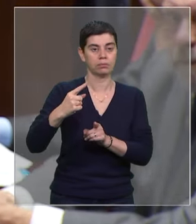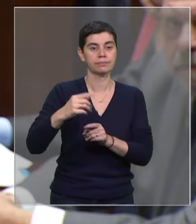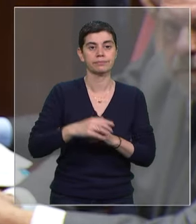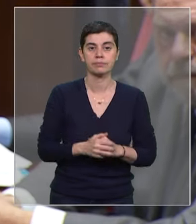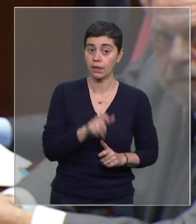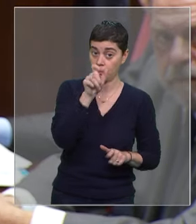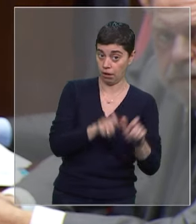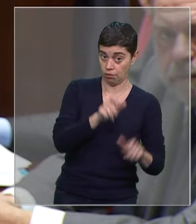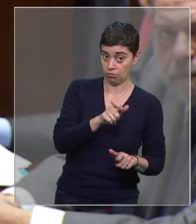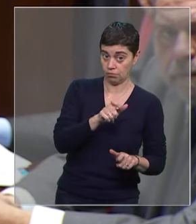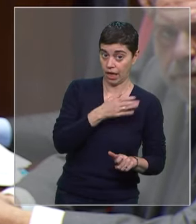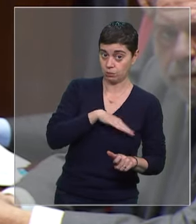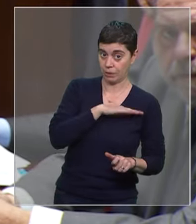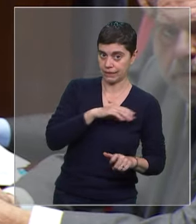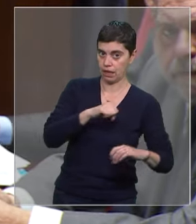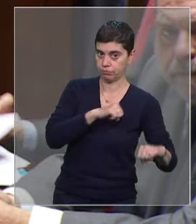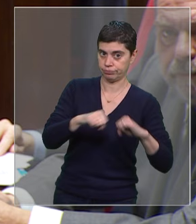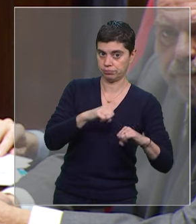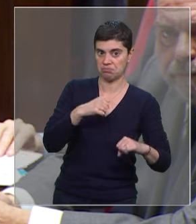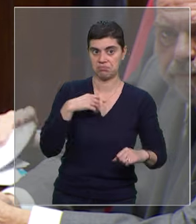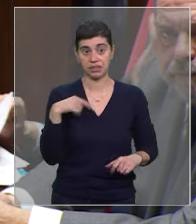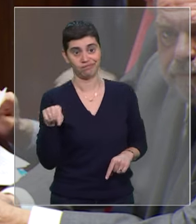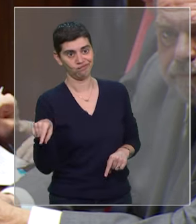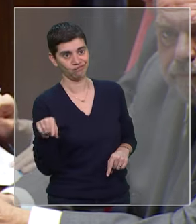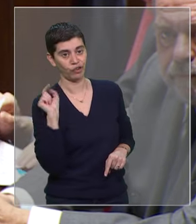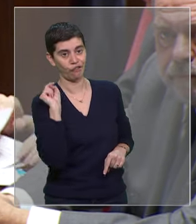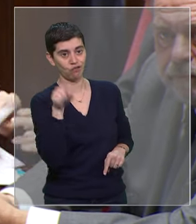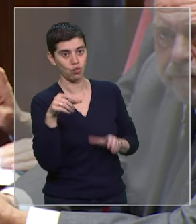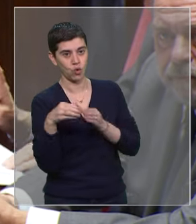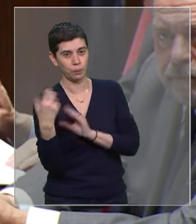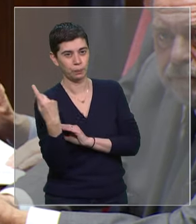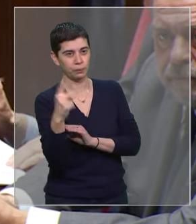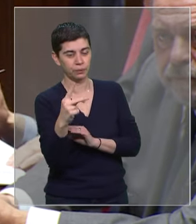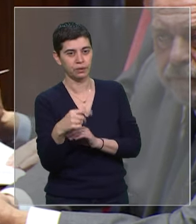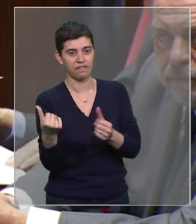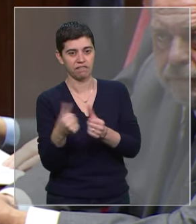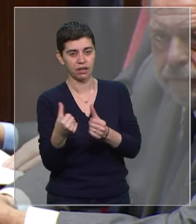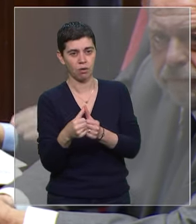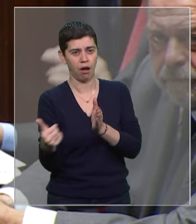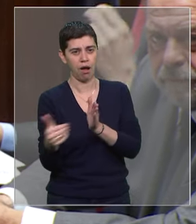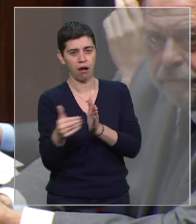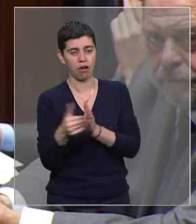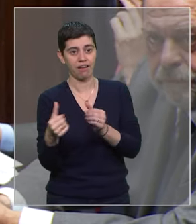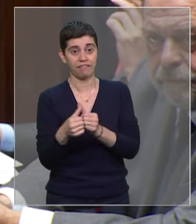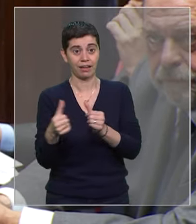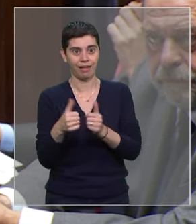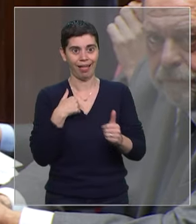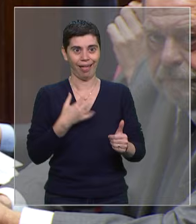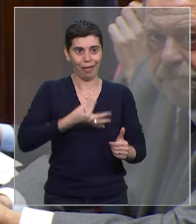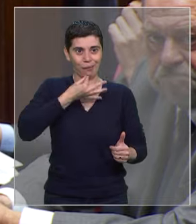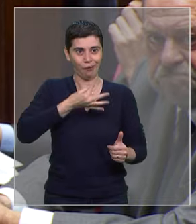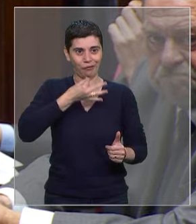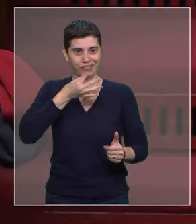en responsabilité. Et puis il y a vous et votre parti qui, une nouvelle fois, vous précipitez dans le seul